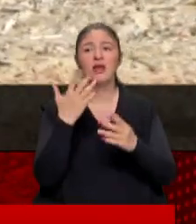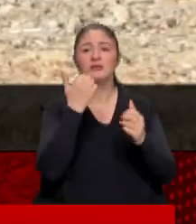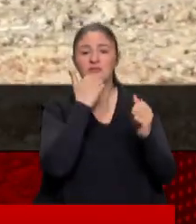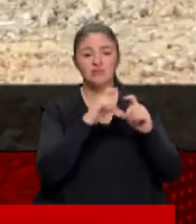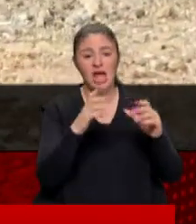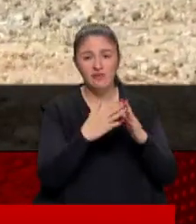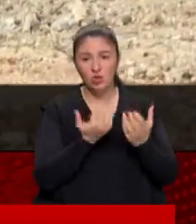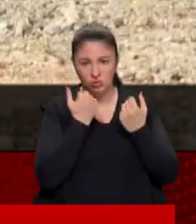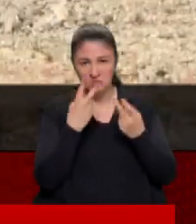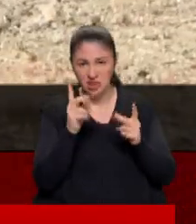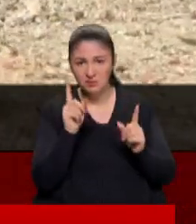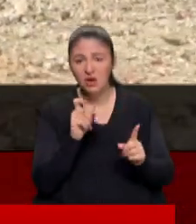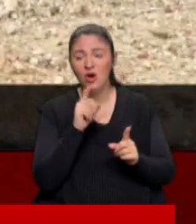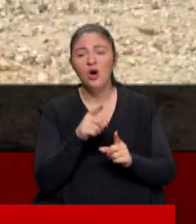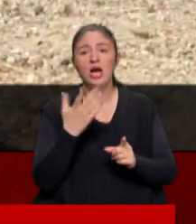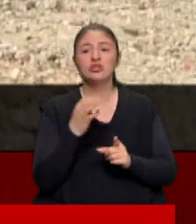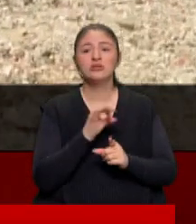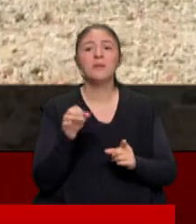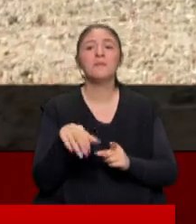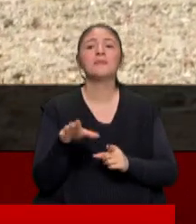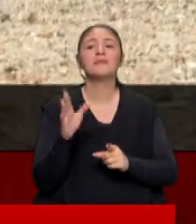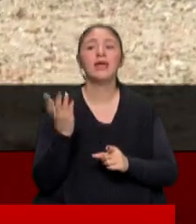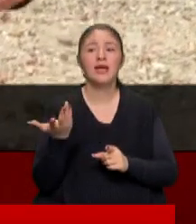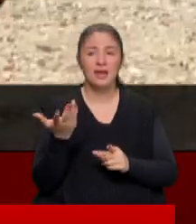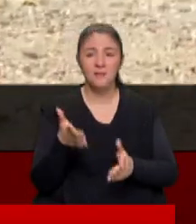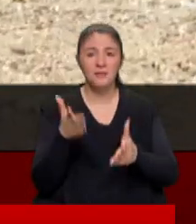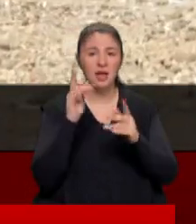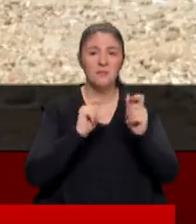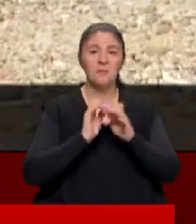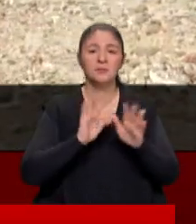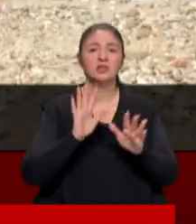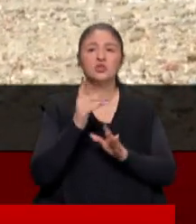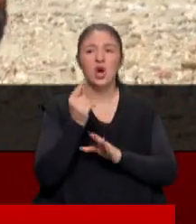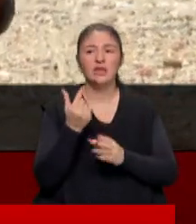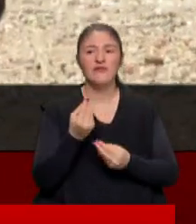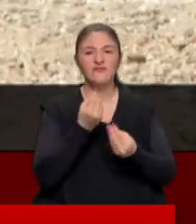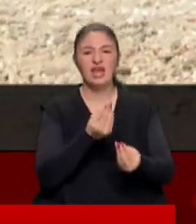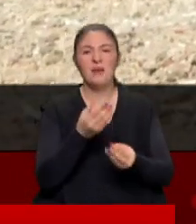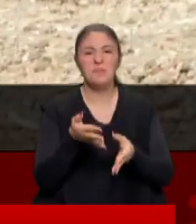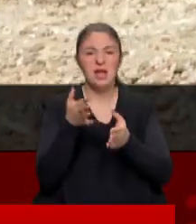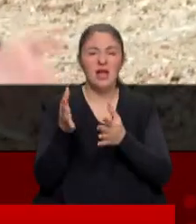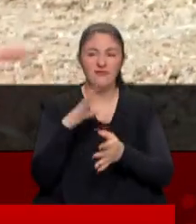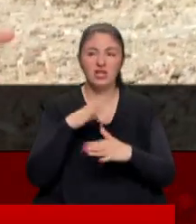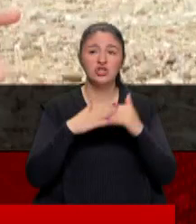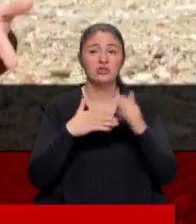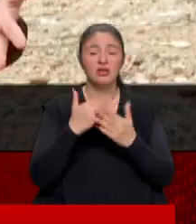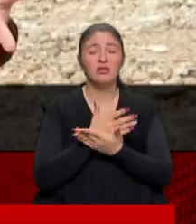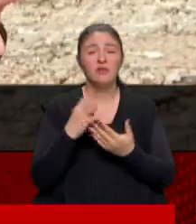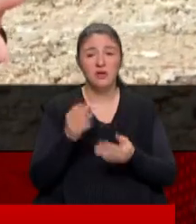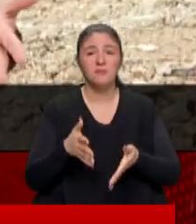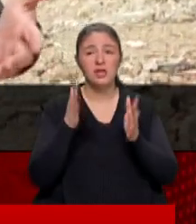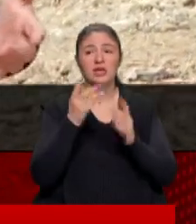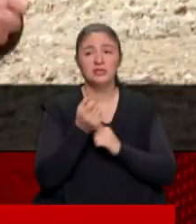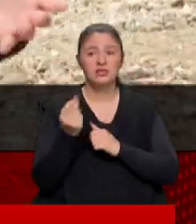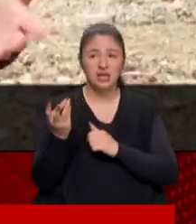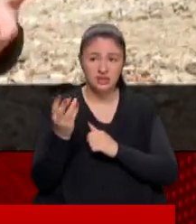konteynerlerden kurtulabilecek mi? O henüz tamamlanmış bina göremiyoruz. Çok az sayıda teslim edilen bina var. İnşaatı devam eden bina